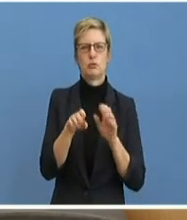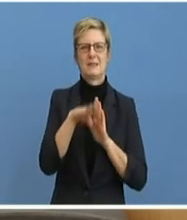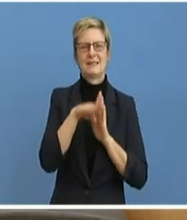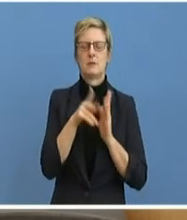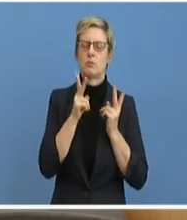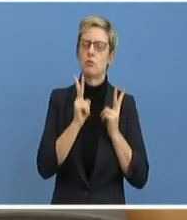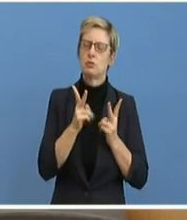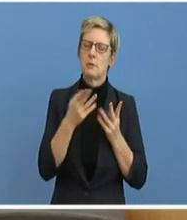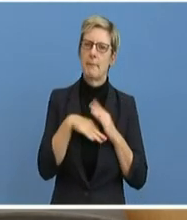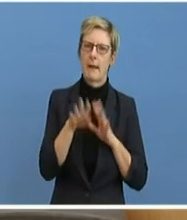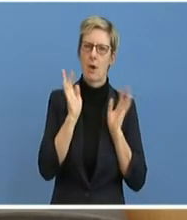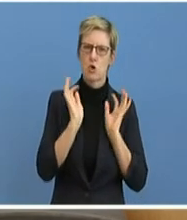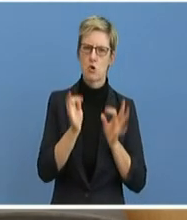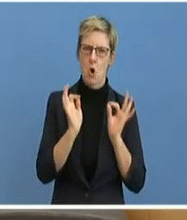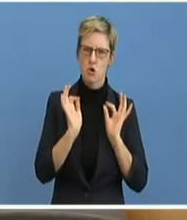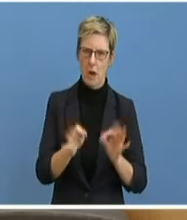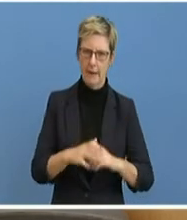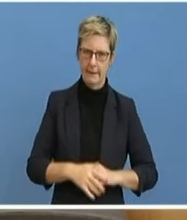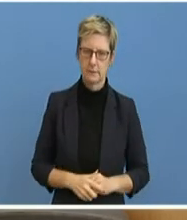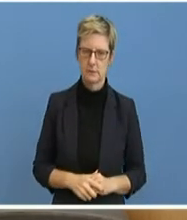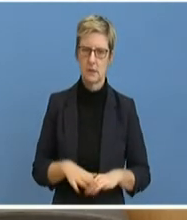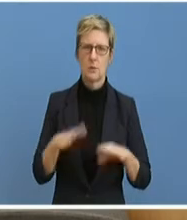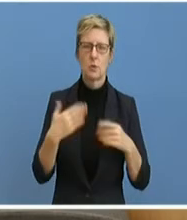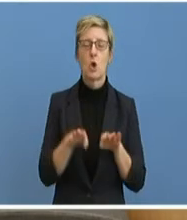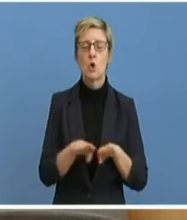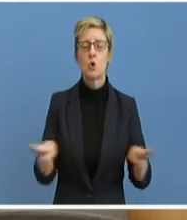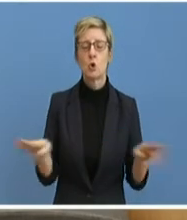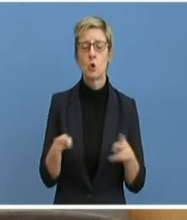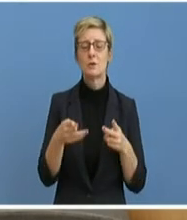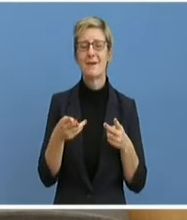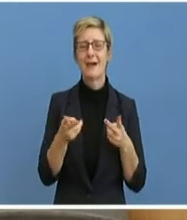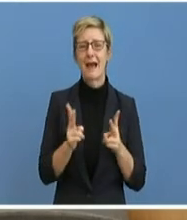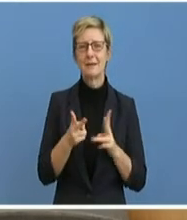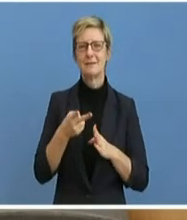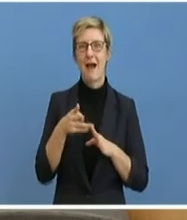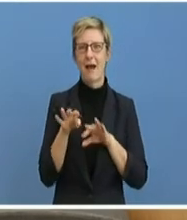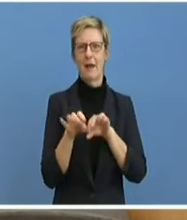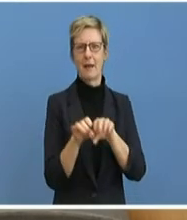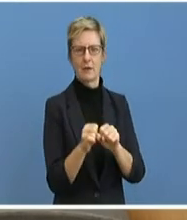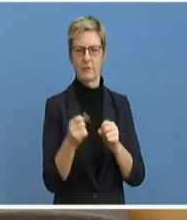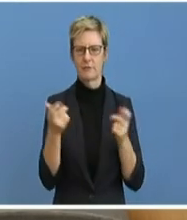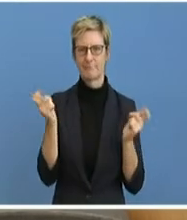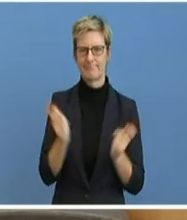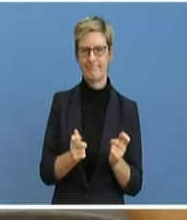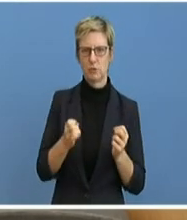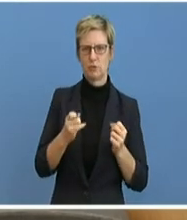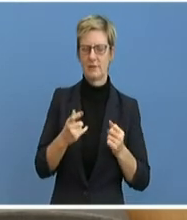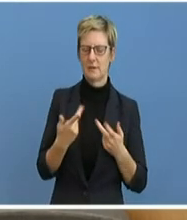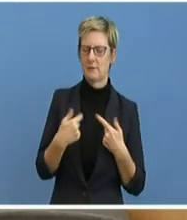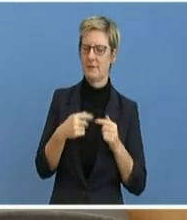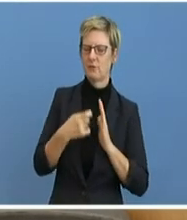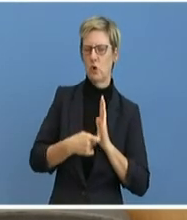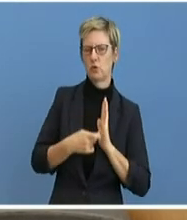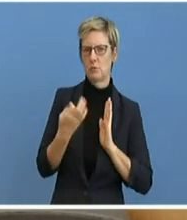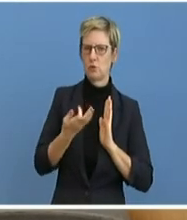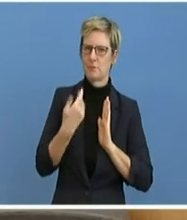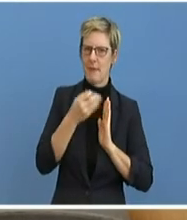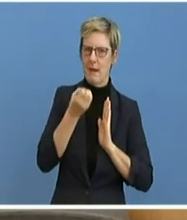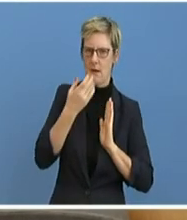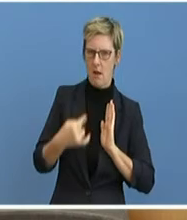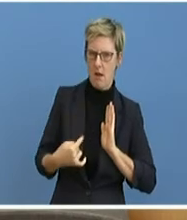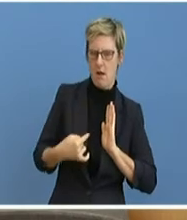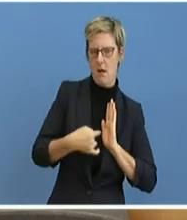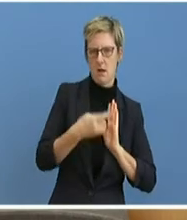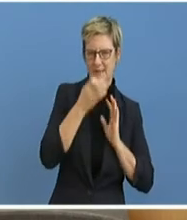werden muss. Es geht dabei um die Voraussetzung für Grundrechtseingriffe. Also Frage ans Gesundheits- und Justizministerium. Warum hat